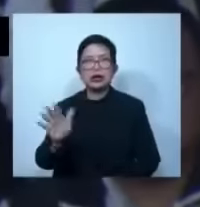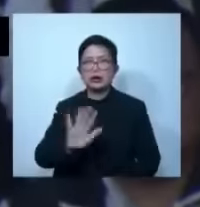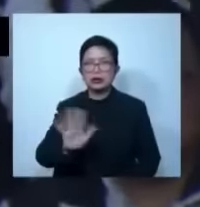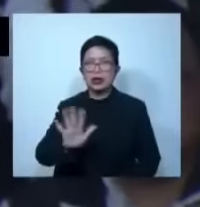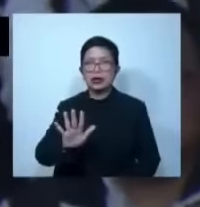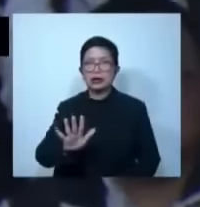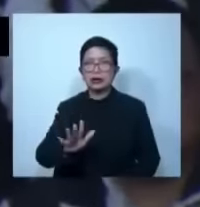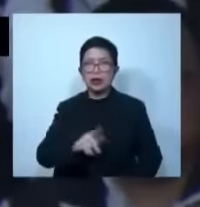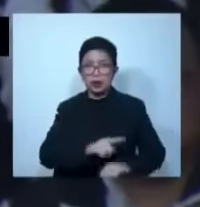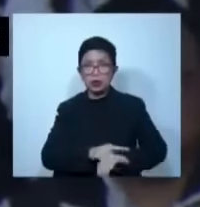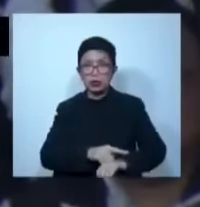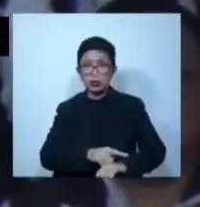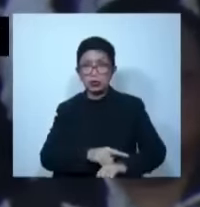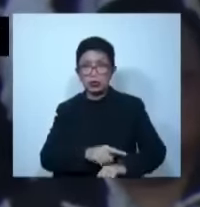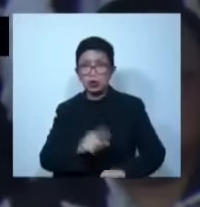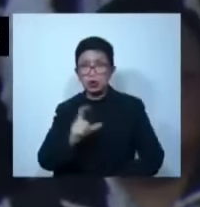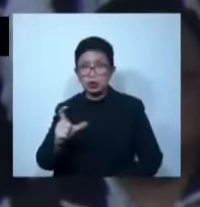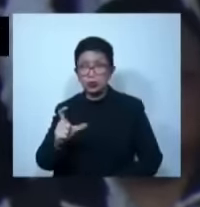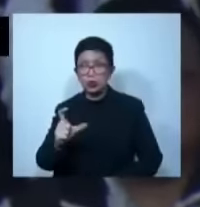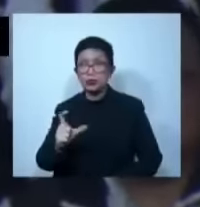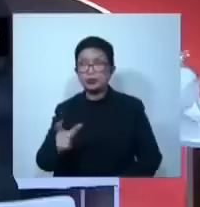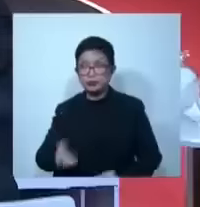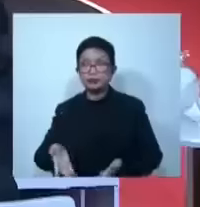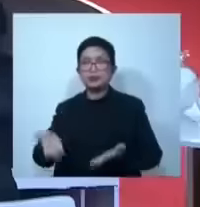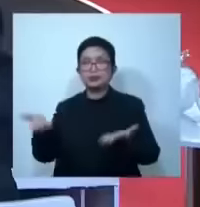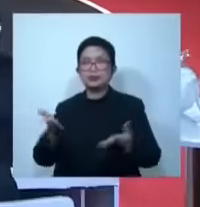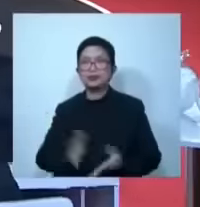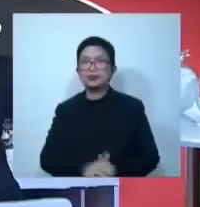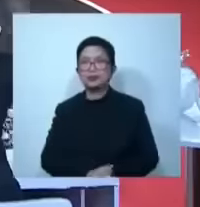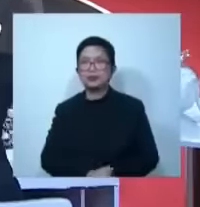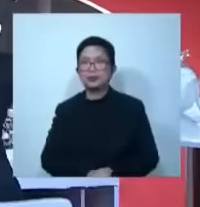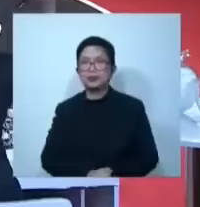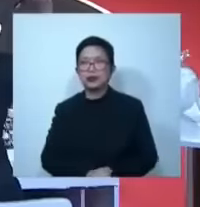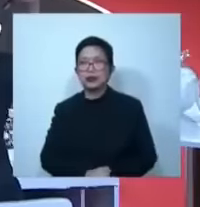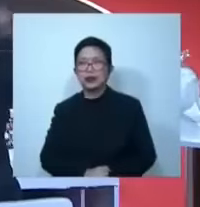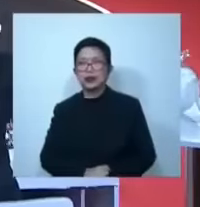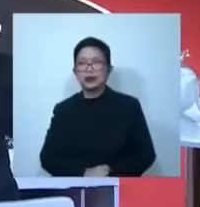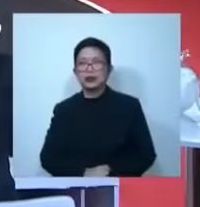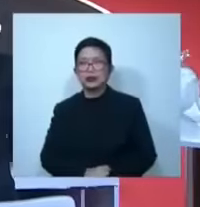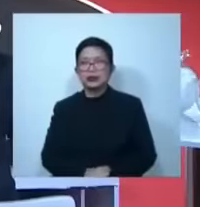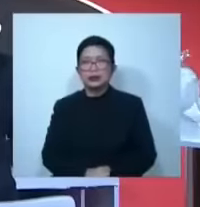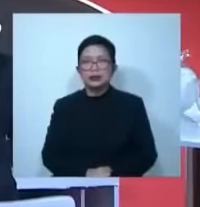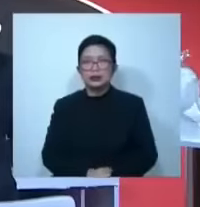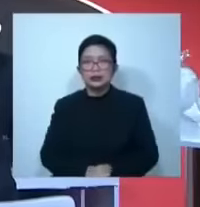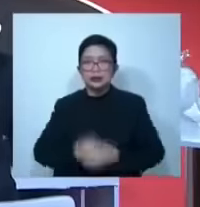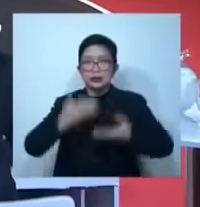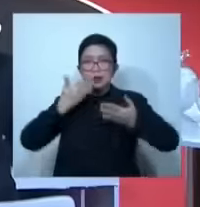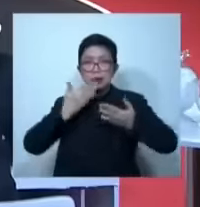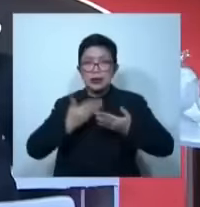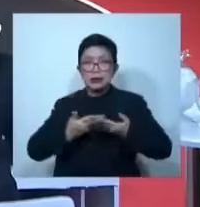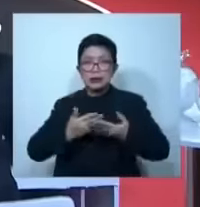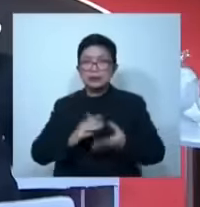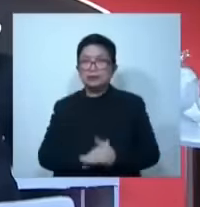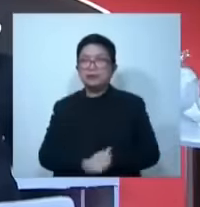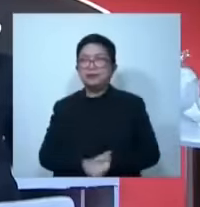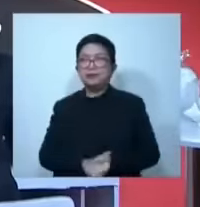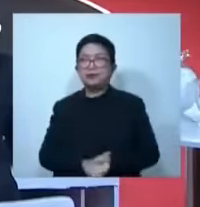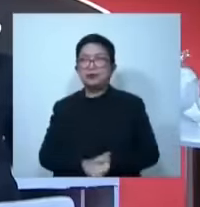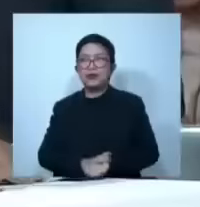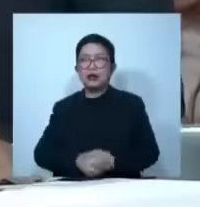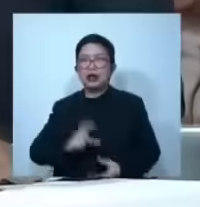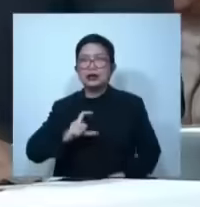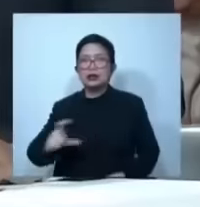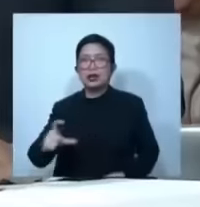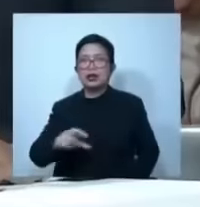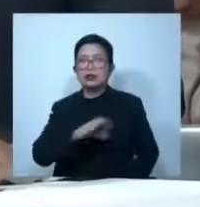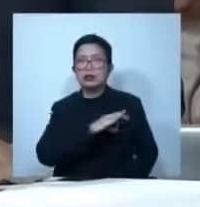akan berapakan? Cukup? Baik. Cukup? Baik. Harap tenang. Terima kasih. Kami persilakan kepada calon